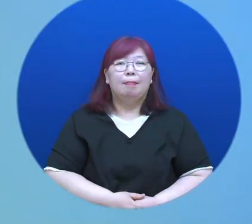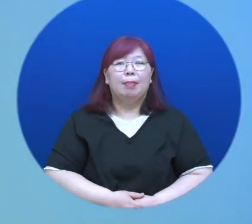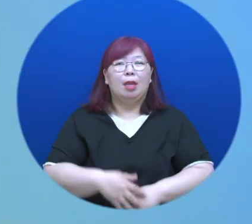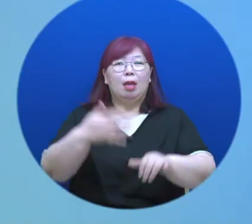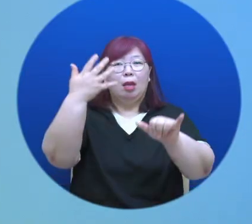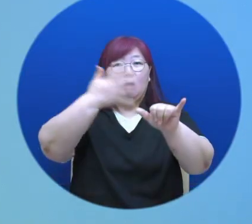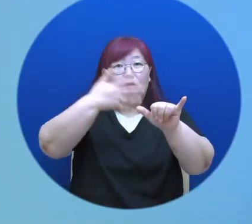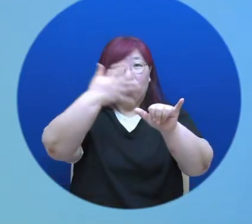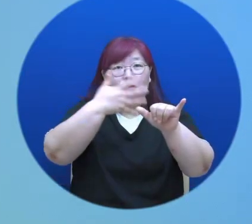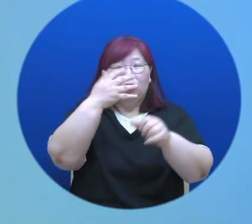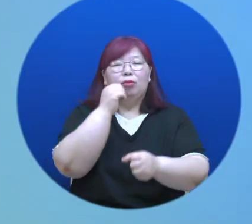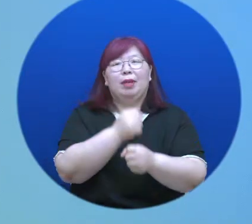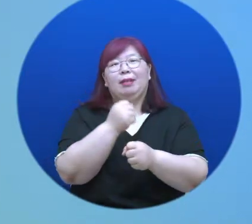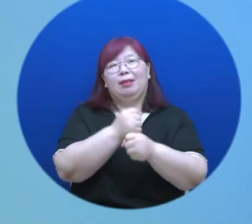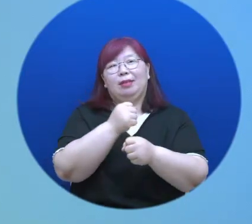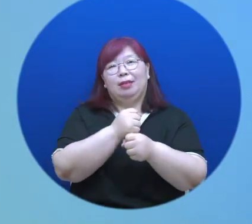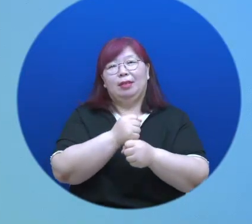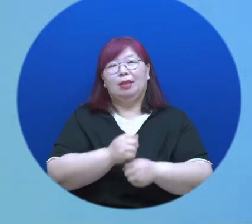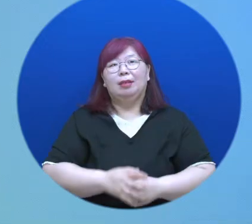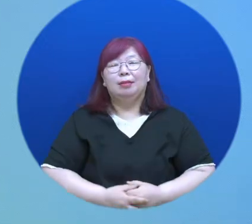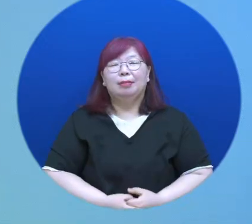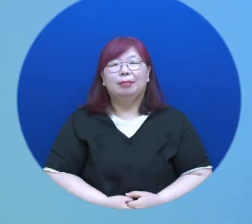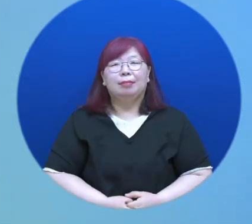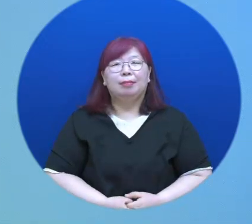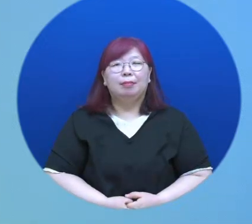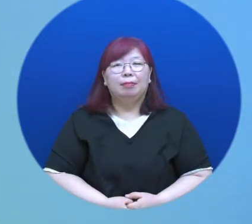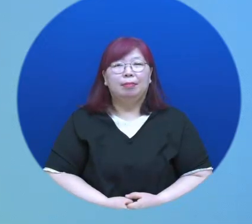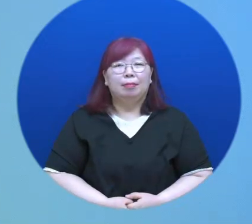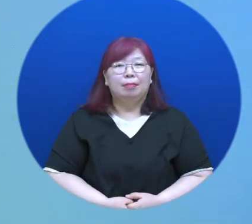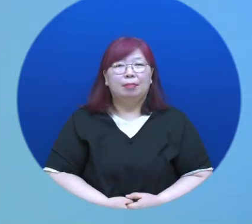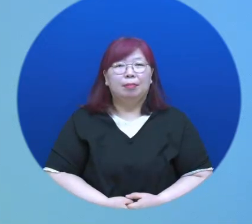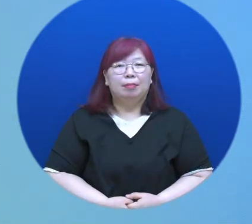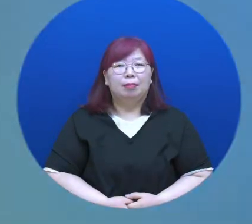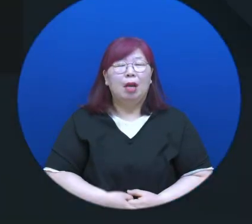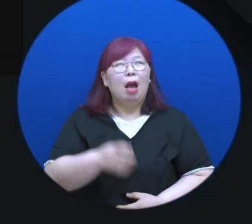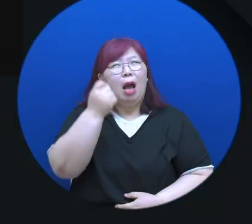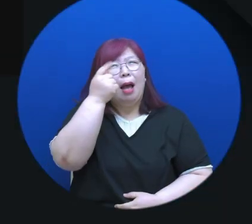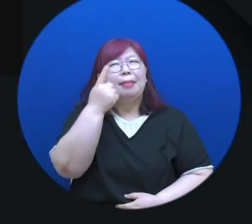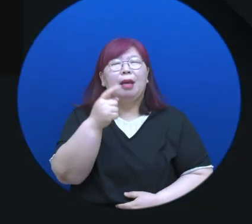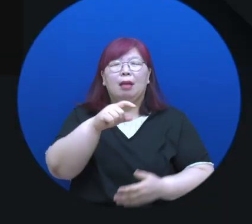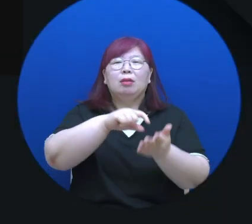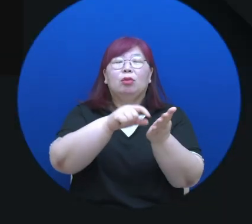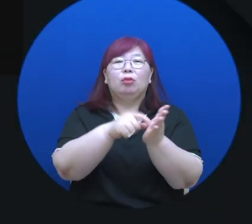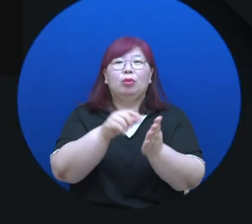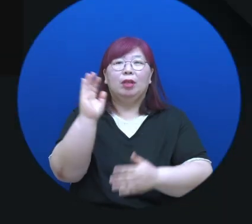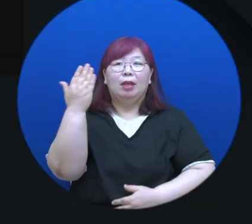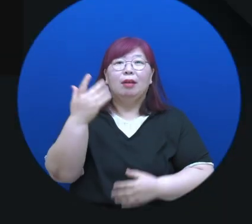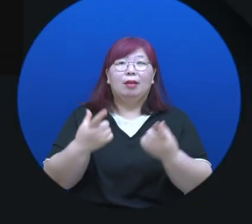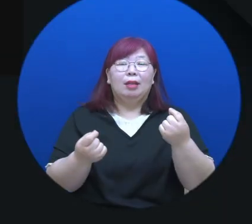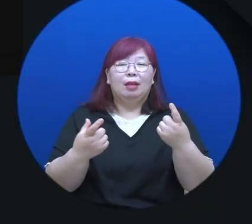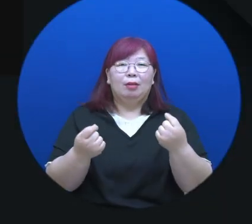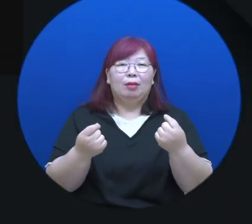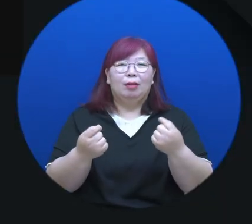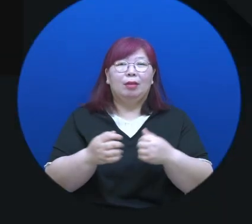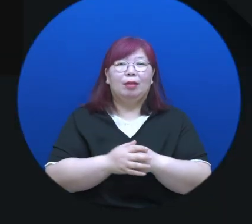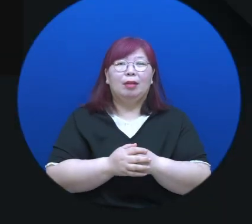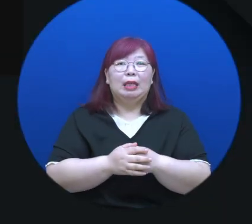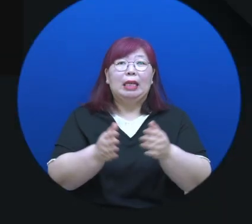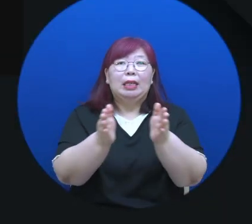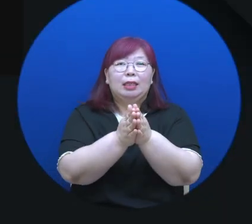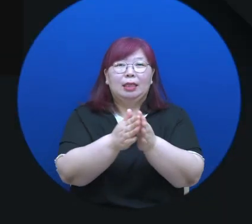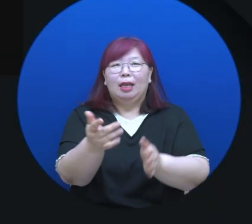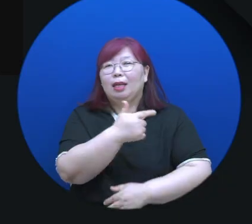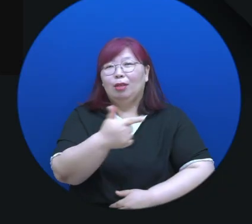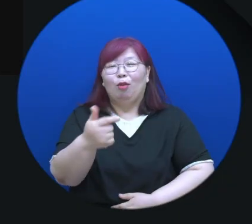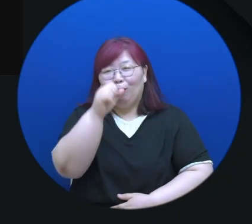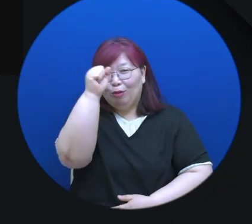유튜브 채널 하나를 제가 만들었습니다. 한 달 정도 된 것 같아요. 근데 시작이 아주